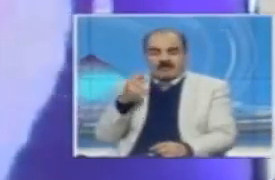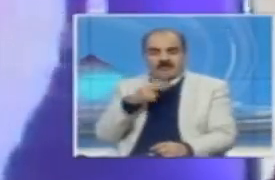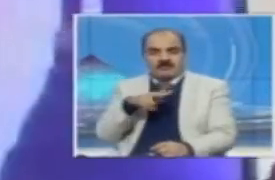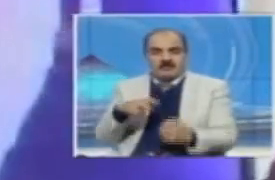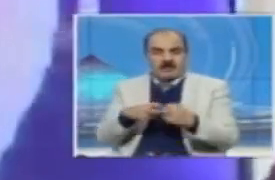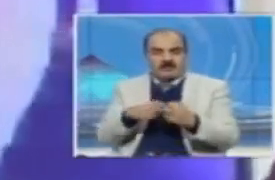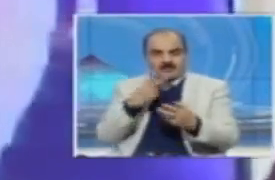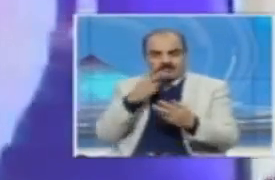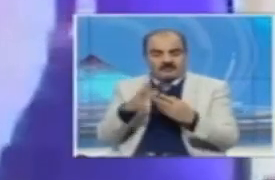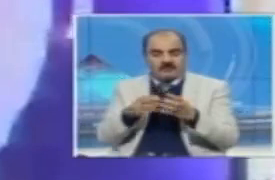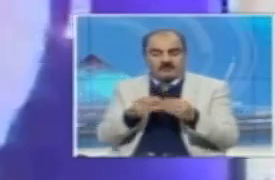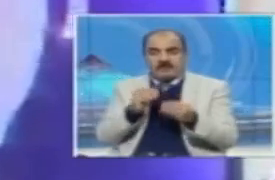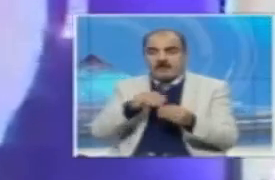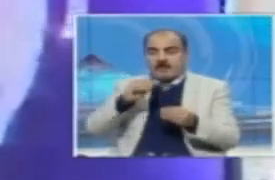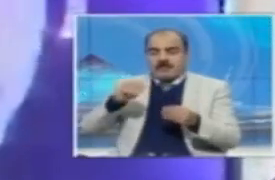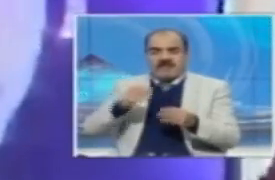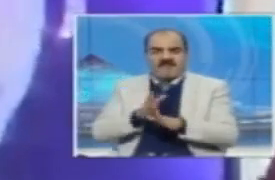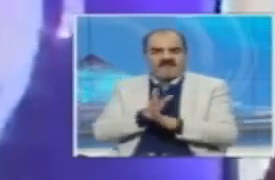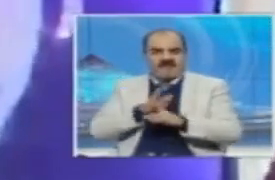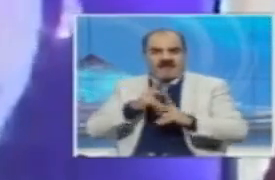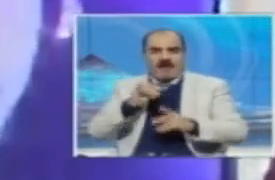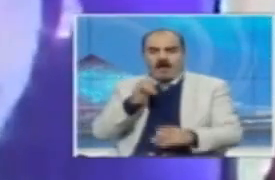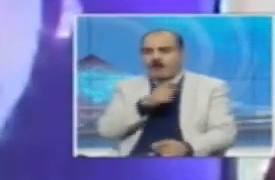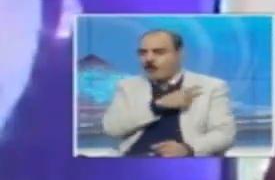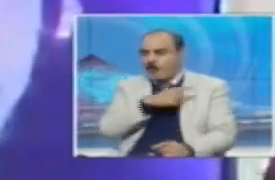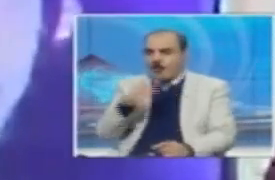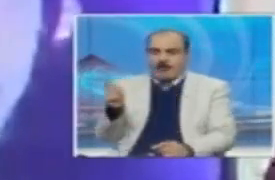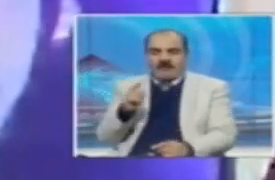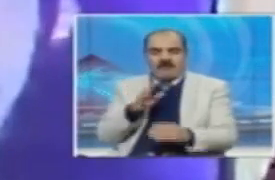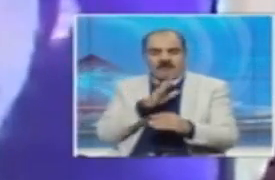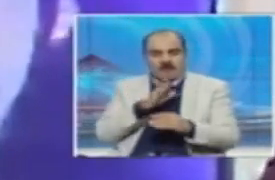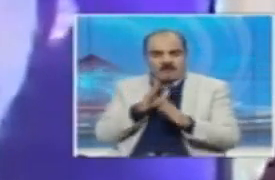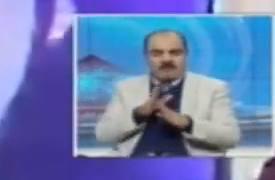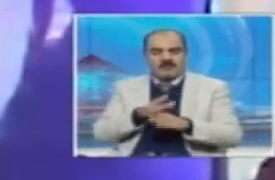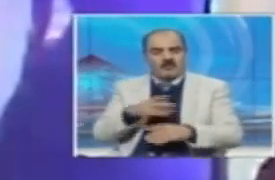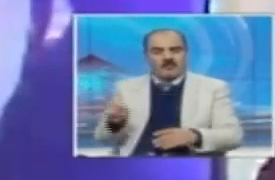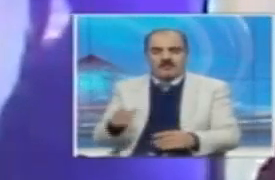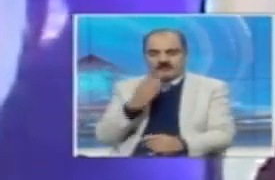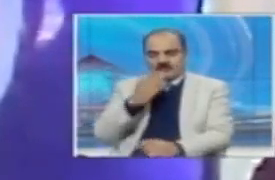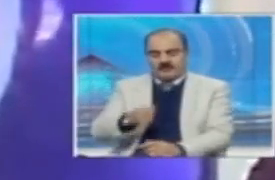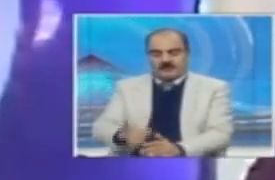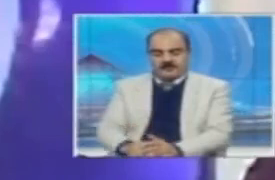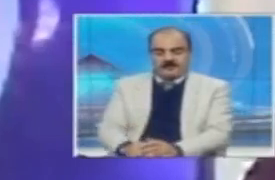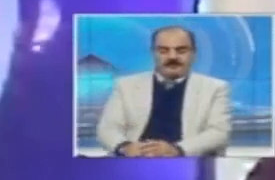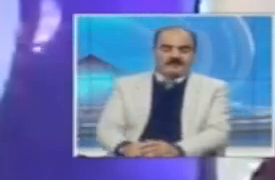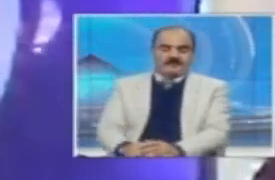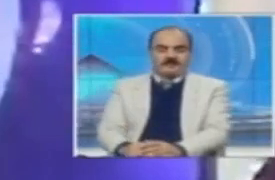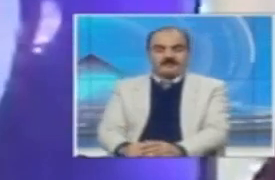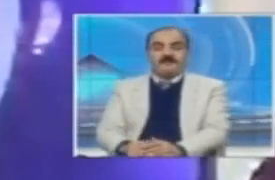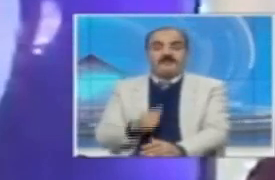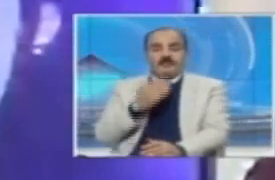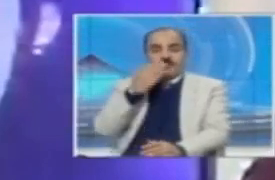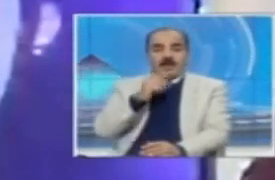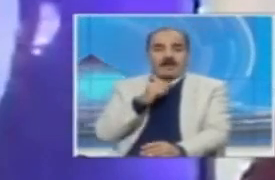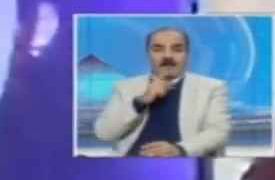داخل المتحف وتفقد مقتنيات رواد الفن المصري والعربي. إليكم مرة أخرى زملائي في الاستوديو. شكرا لمياء